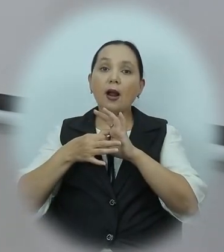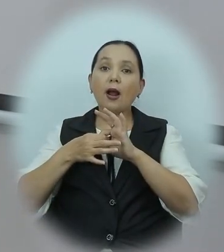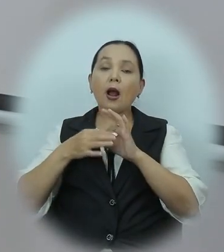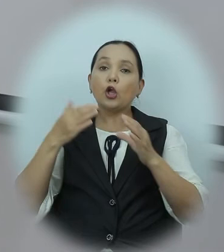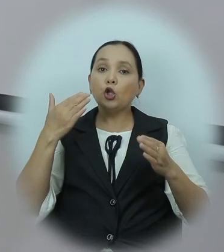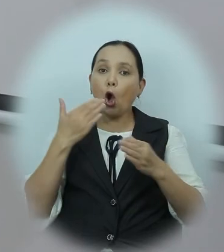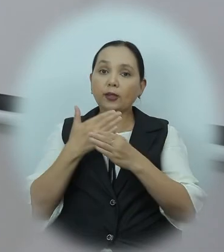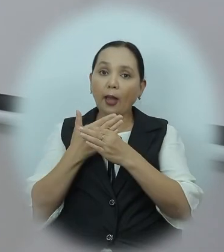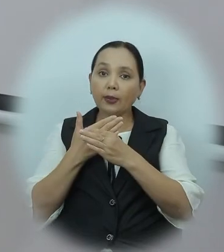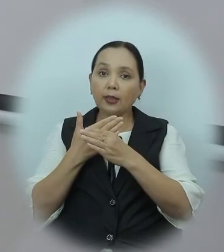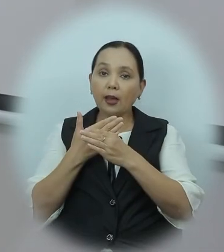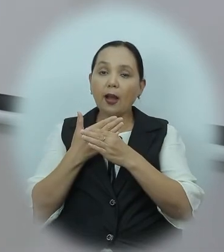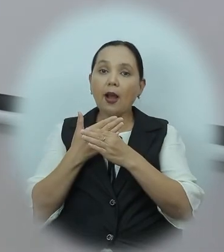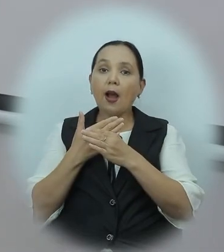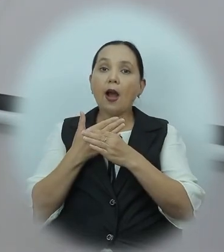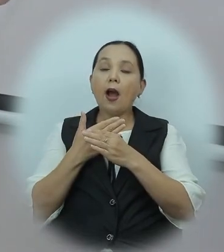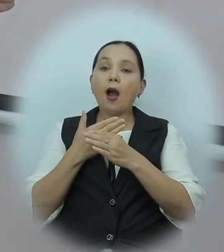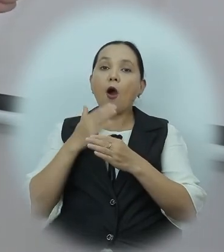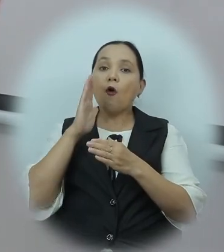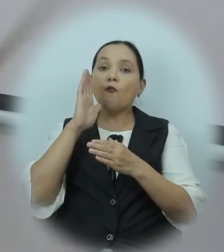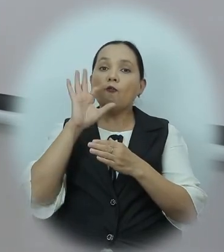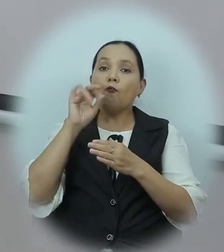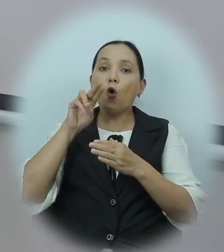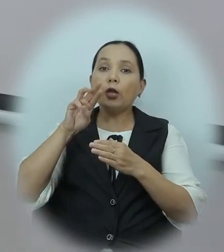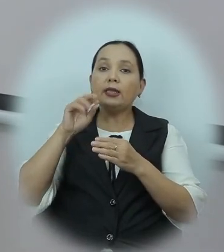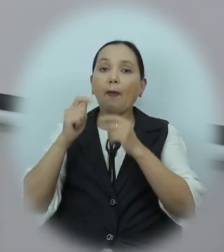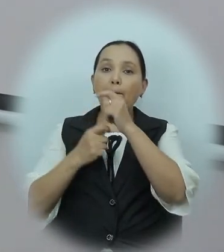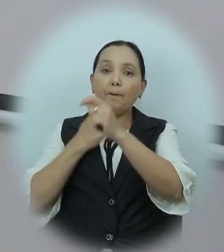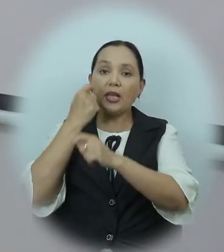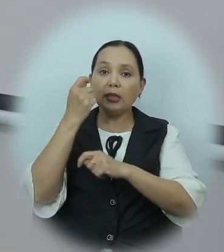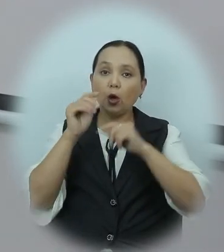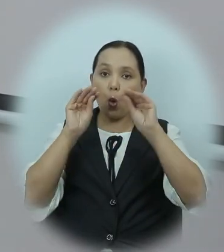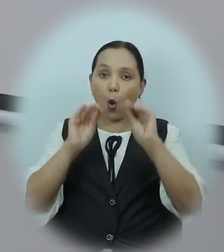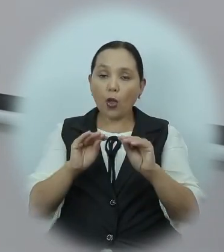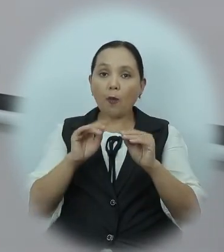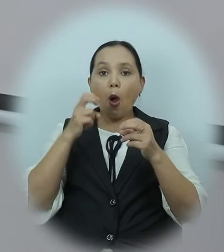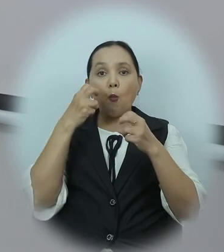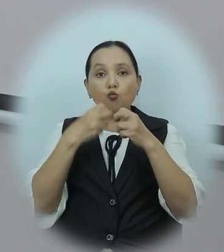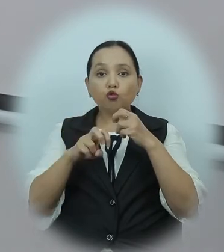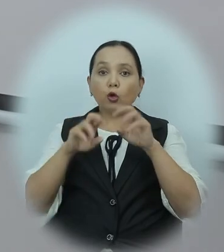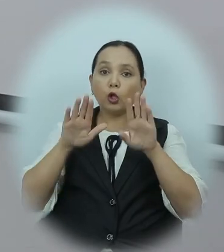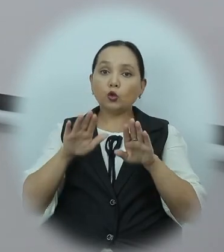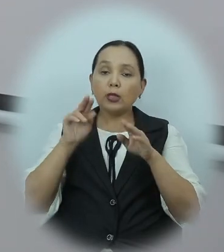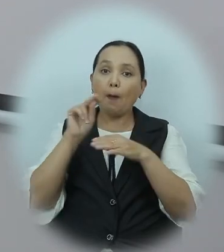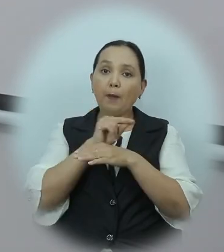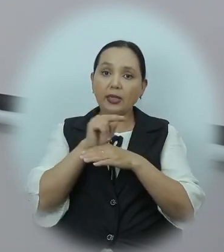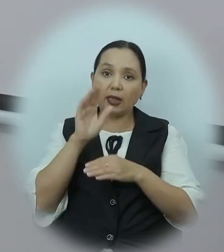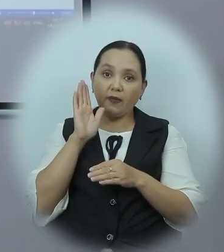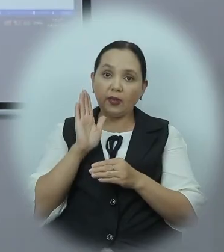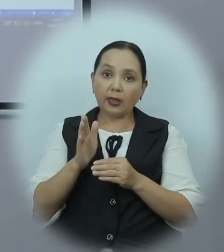zanjirlar yordamida, ya'ni voltmetrni qo'yib turib, kuchlanish o'lchab, buzuqlik nuqsonlari bartaraf